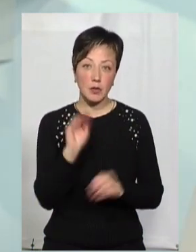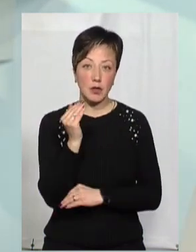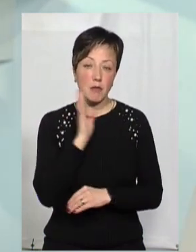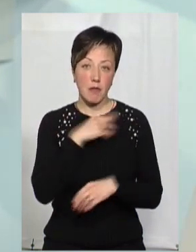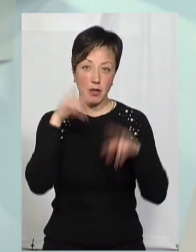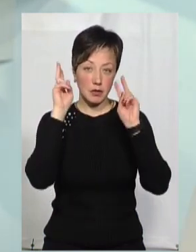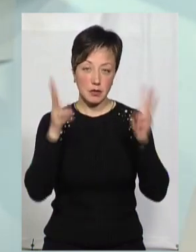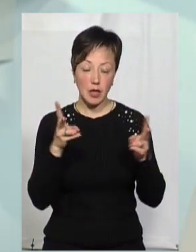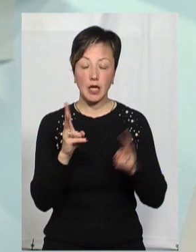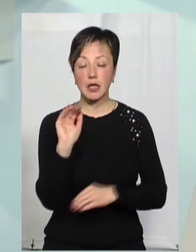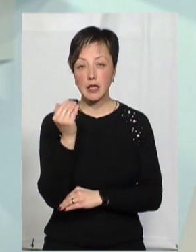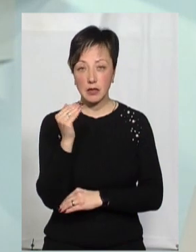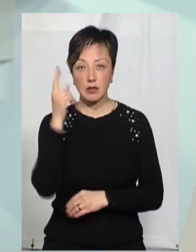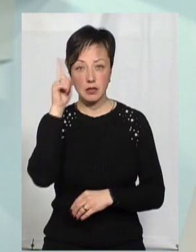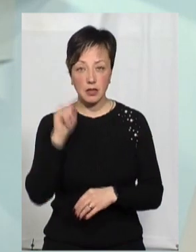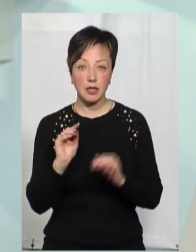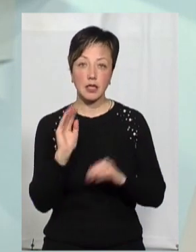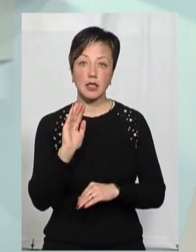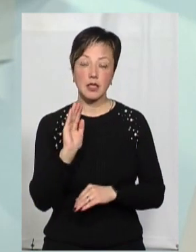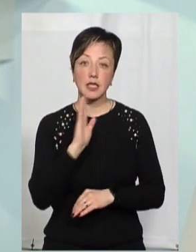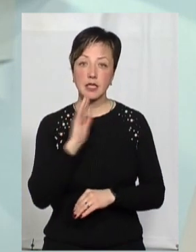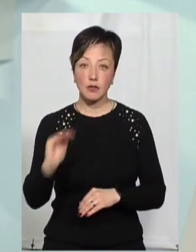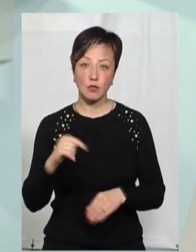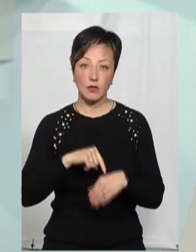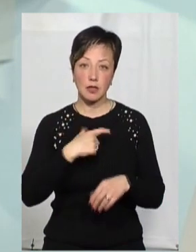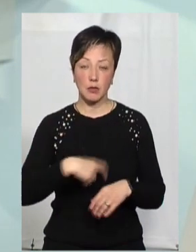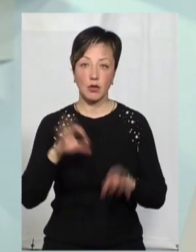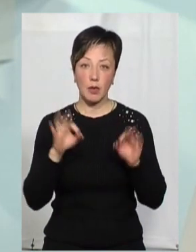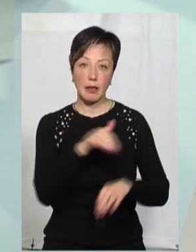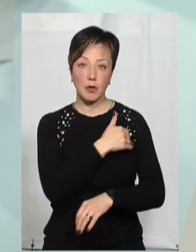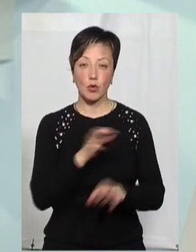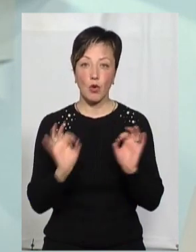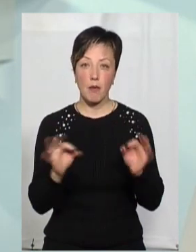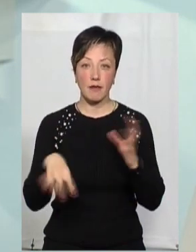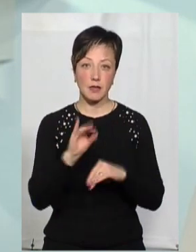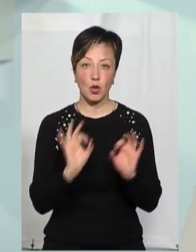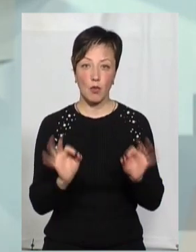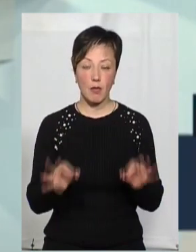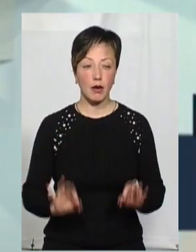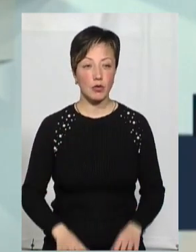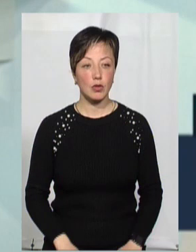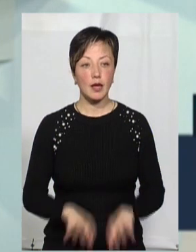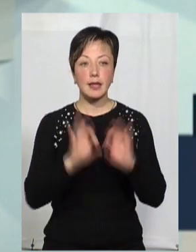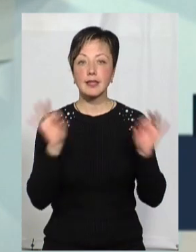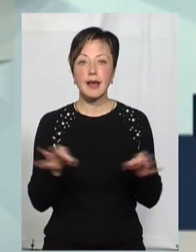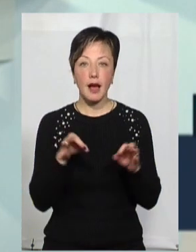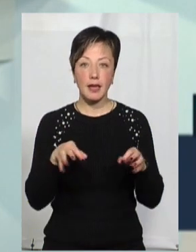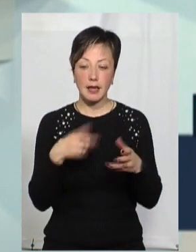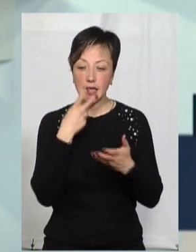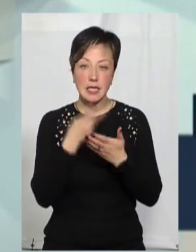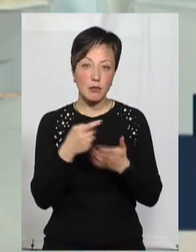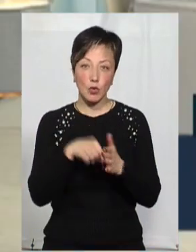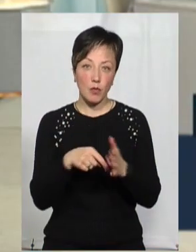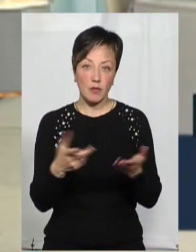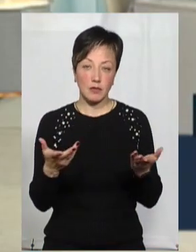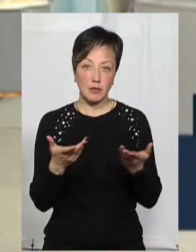про маму я не можу говорити. Дівчинка себе почуває нормально, температура нормальна, все нормально. Ніяких симптомів, про які б